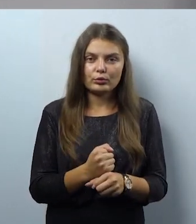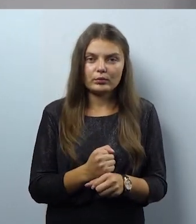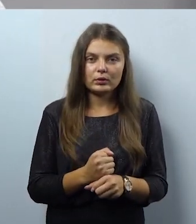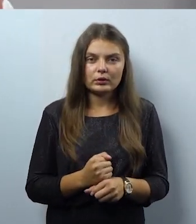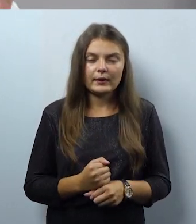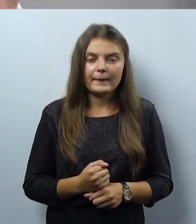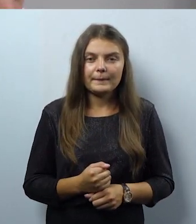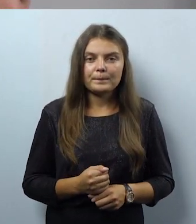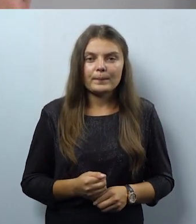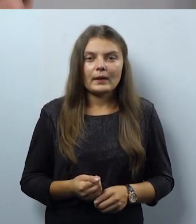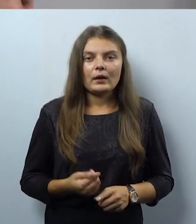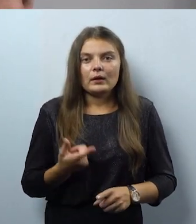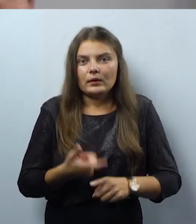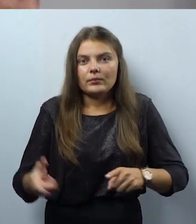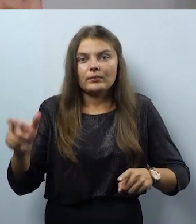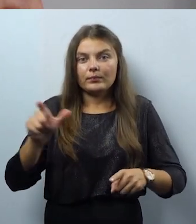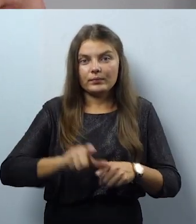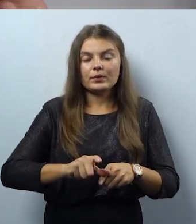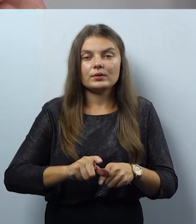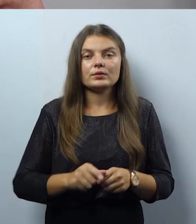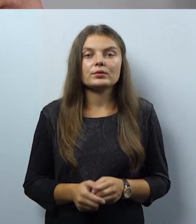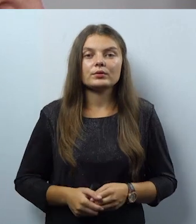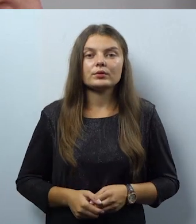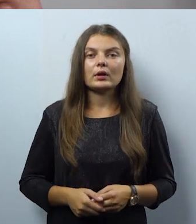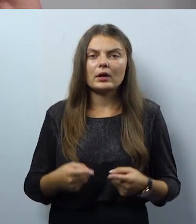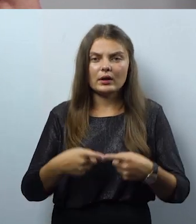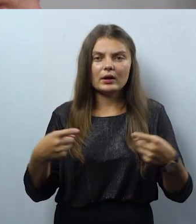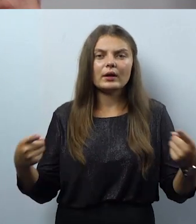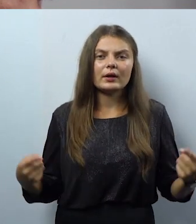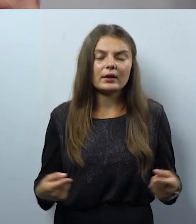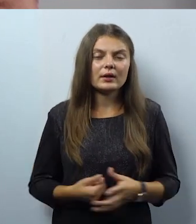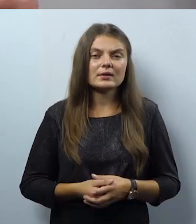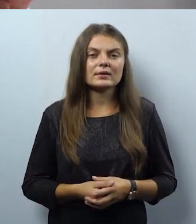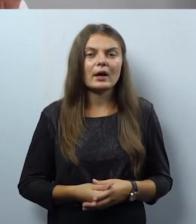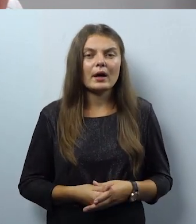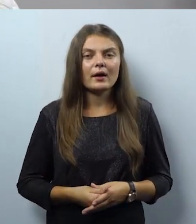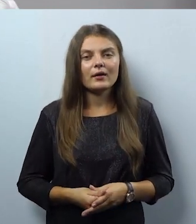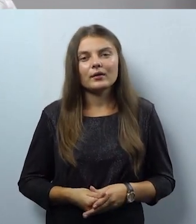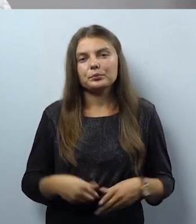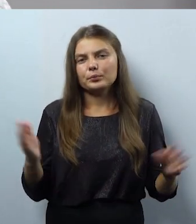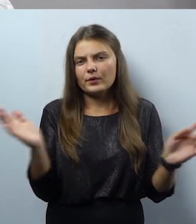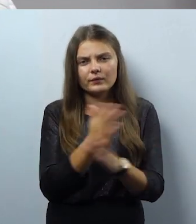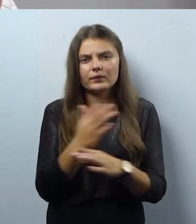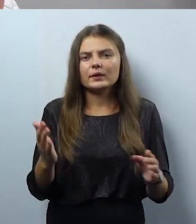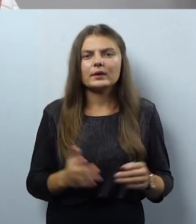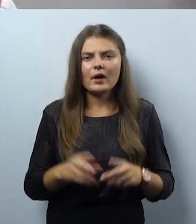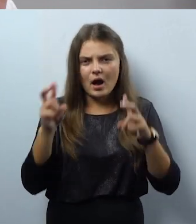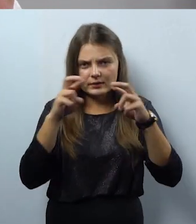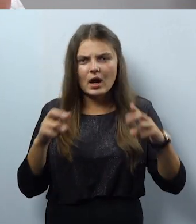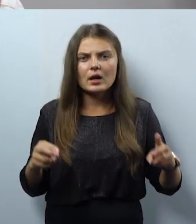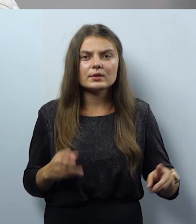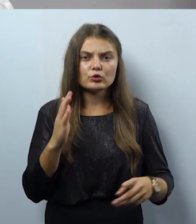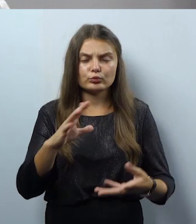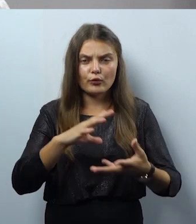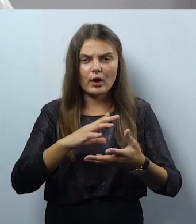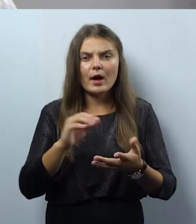перевищення встановлення ГДК по наступних речовинах. Азотний діоксид, сірчистий ендегрід, вуглецевого оксиду. Ну це,